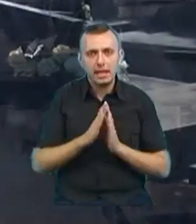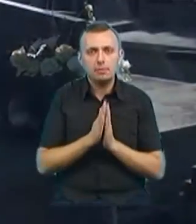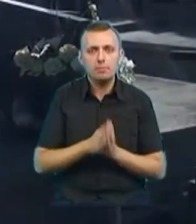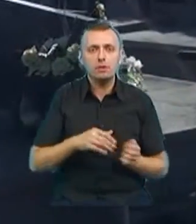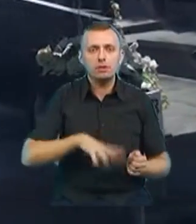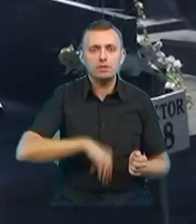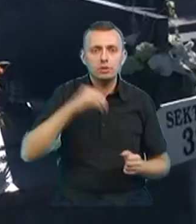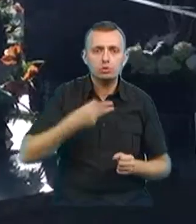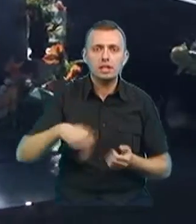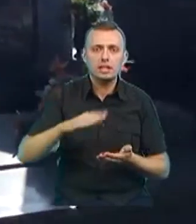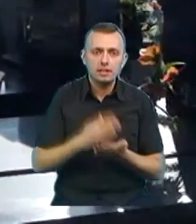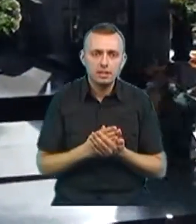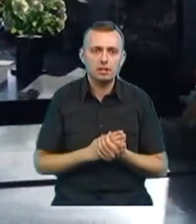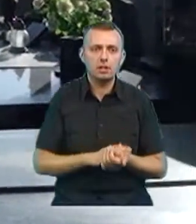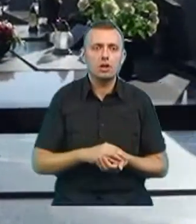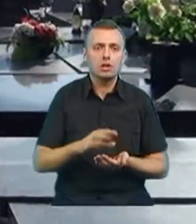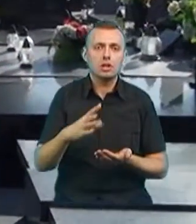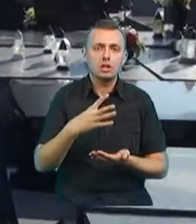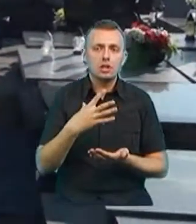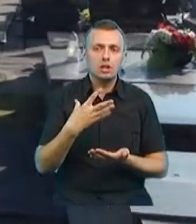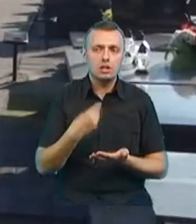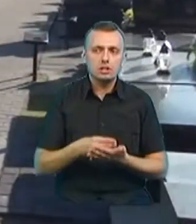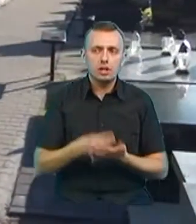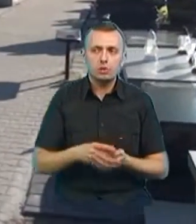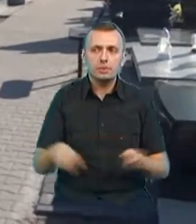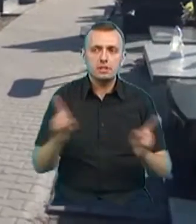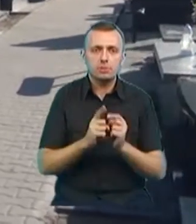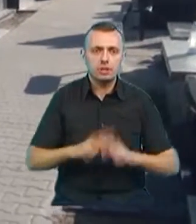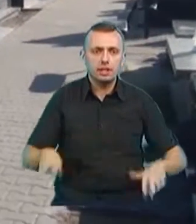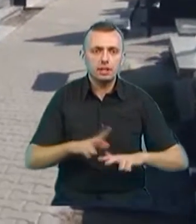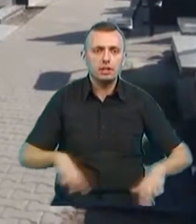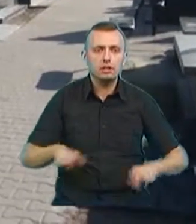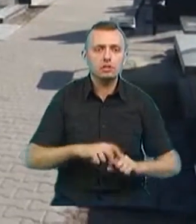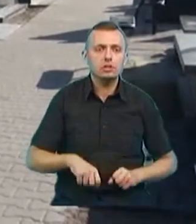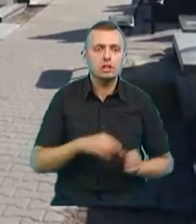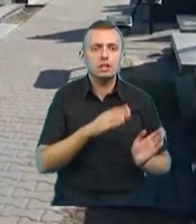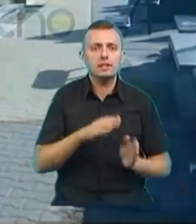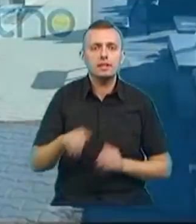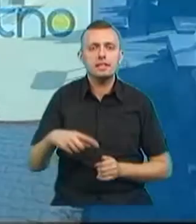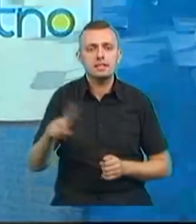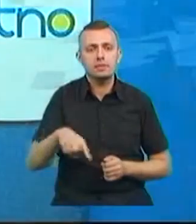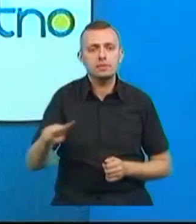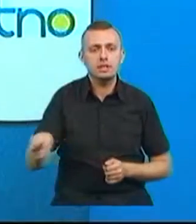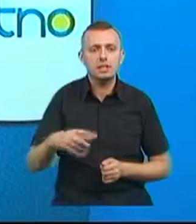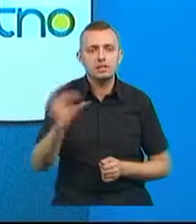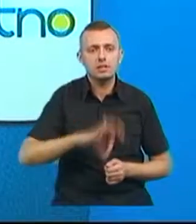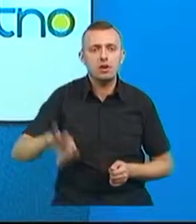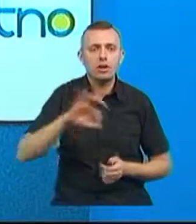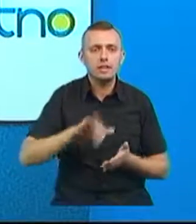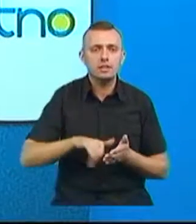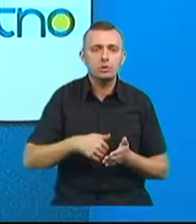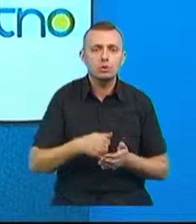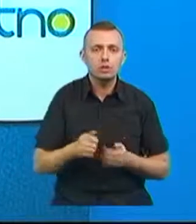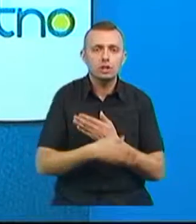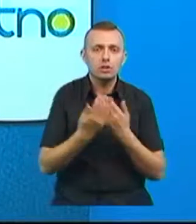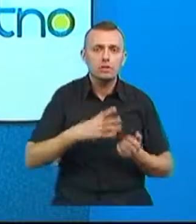i refleksje o naszych bliskich zmarłych oraz na modlitwę za ich duszę, a nie tylko na zakupy i spotkania rodzinne. Po raz kolejny